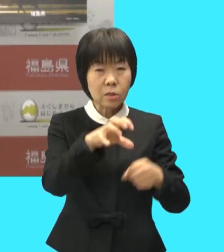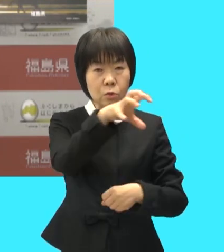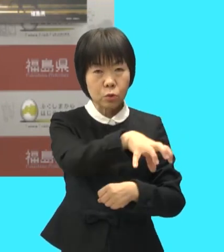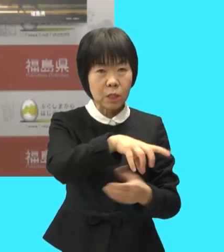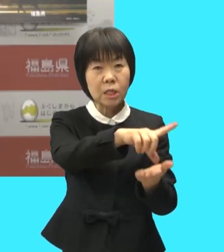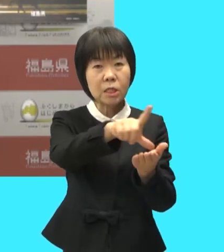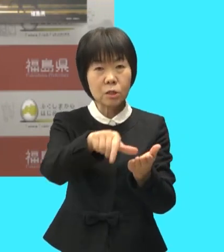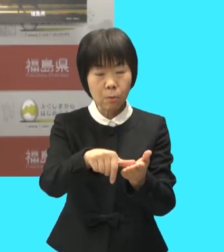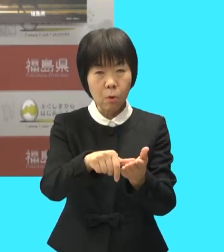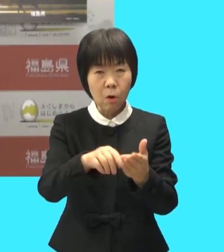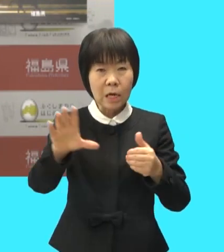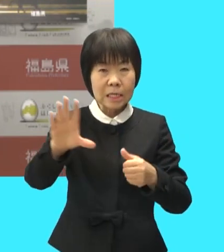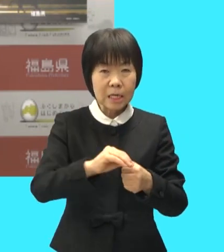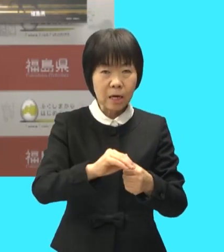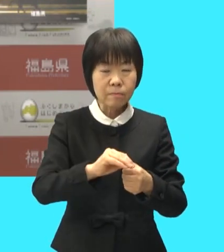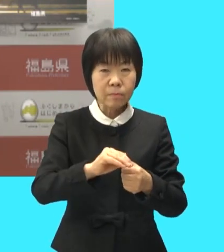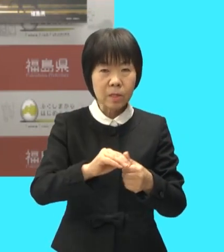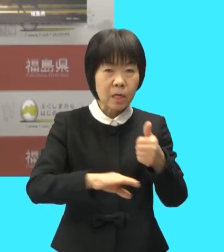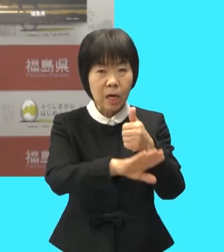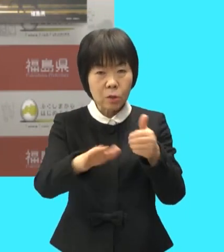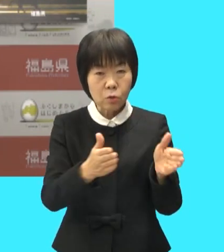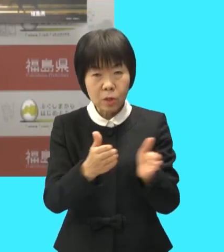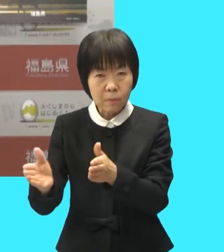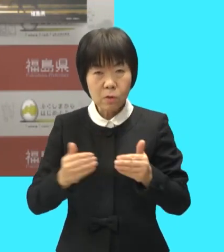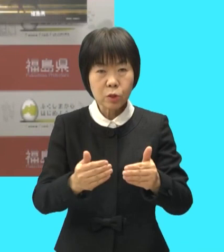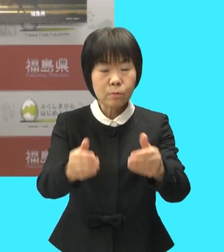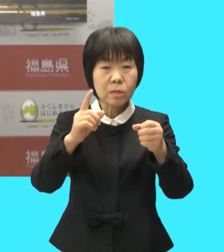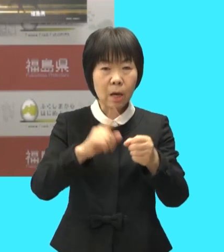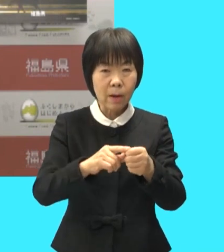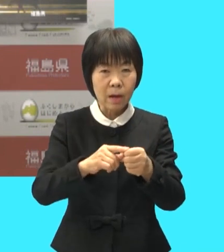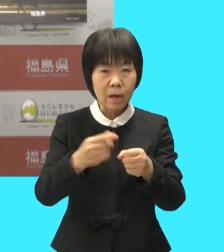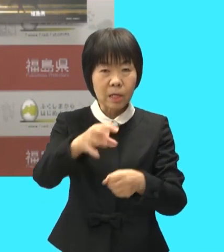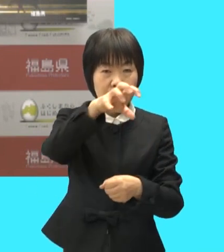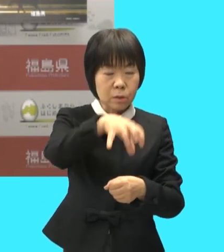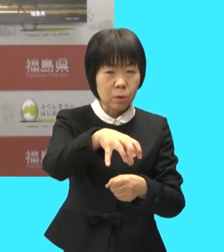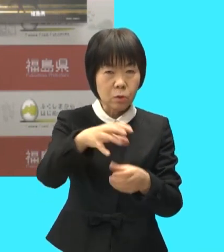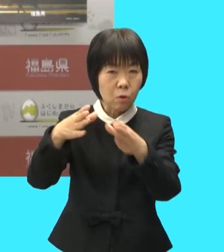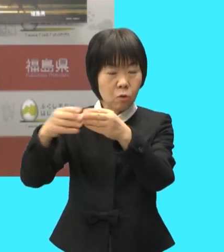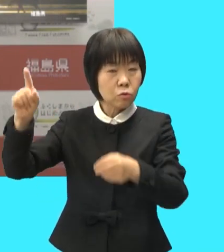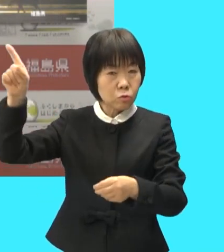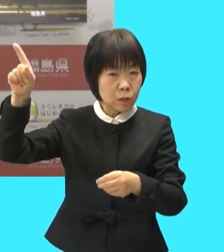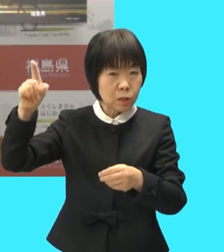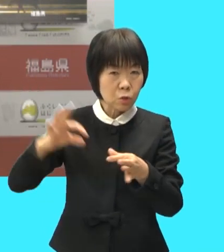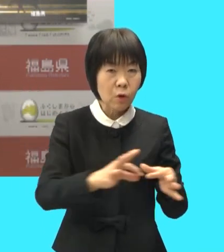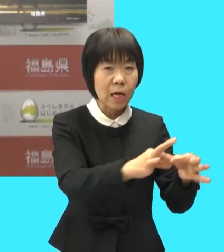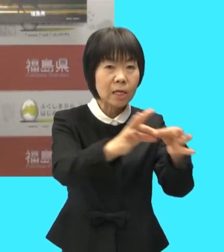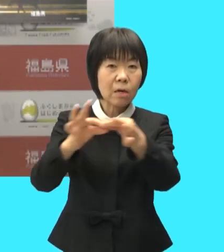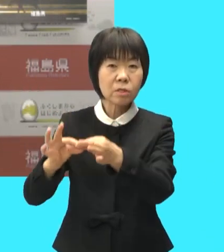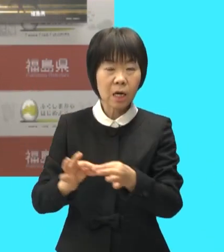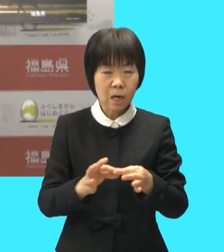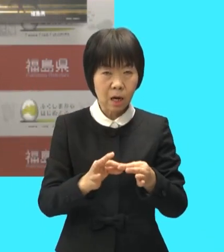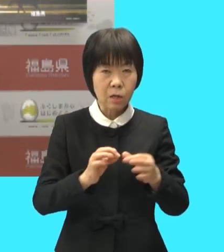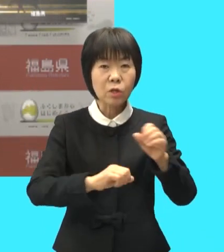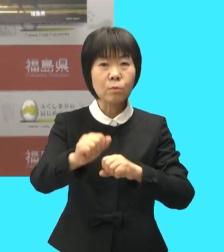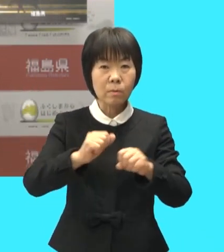基幹環境の整備を着実に進めるため、地元自治体や国と連携をしながら取り